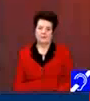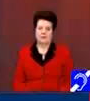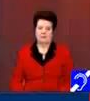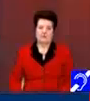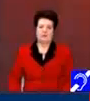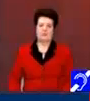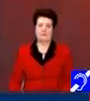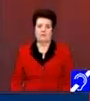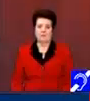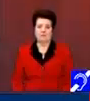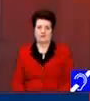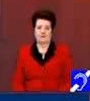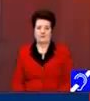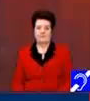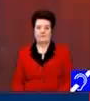scurtă tare